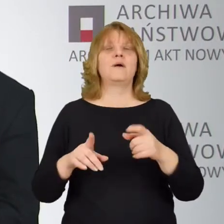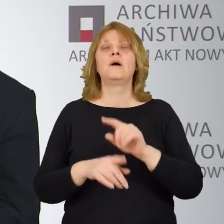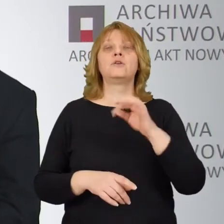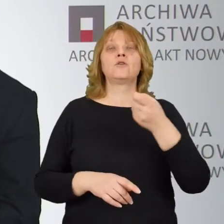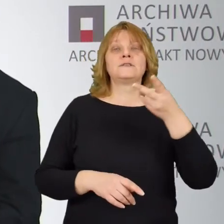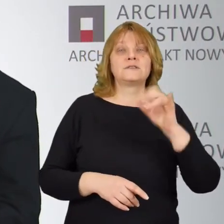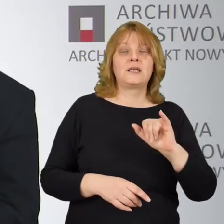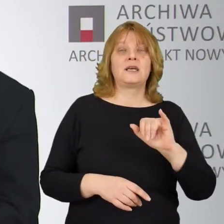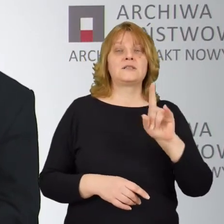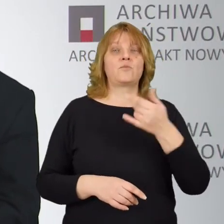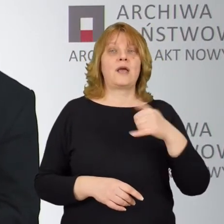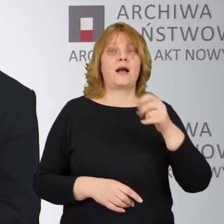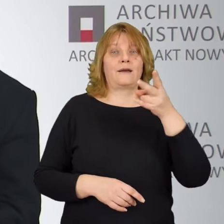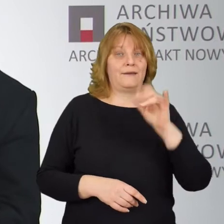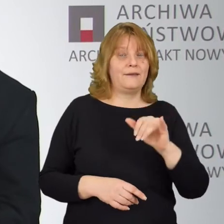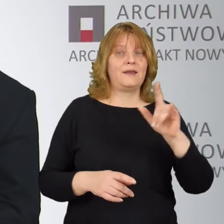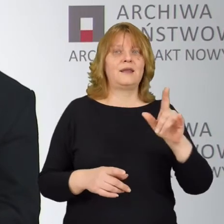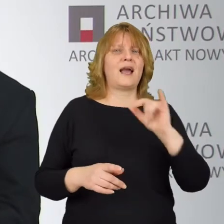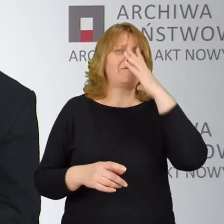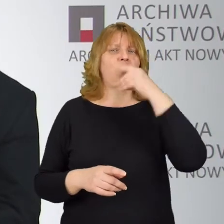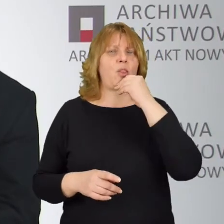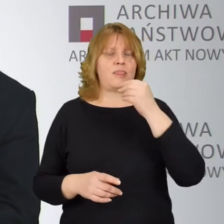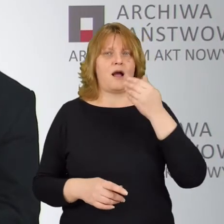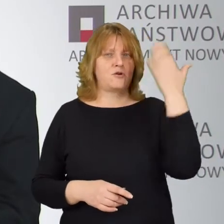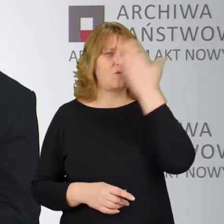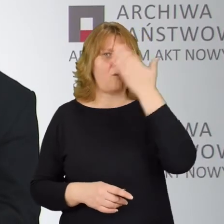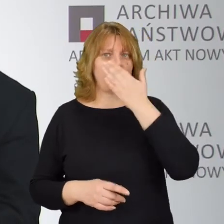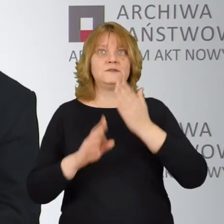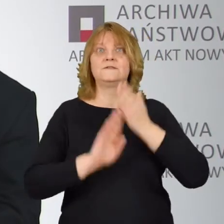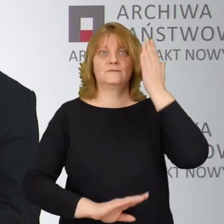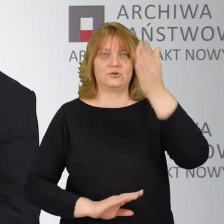i komunizmu w przyszłym życiu